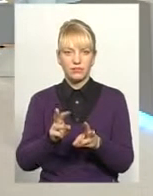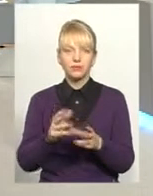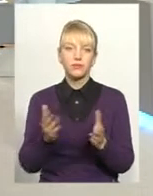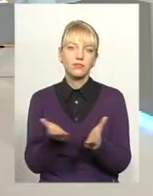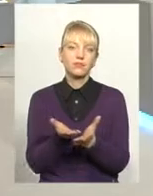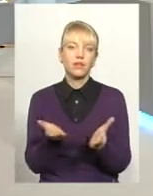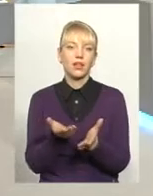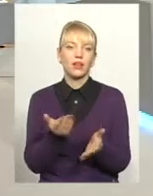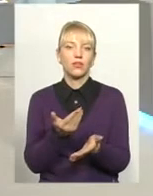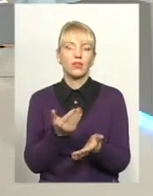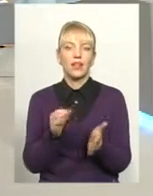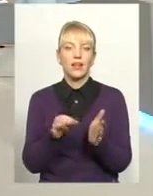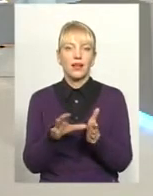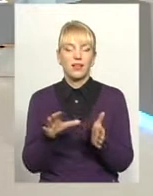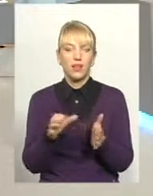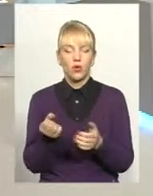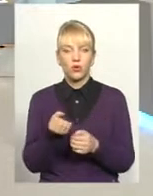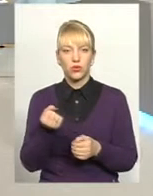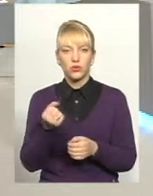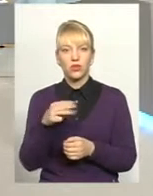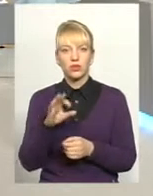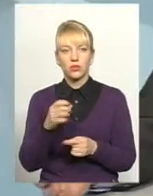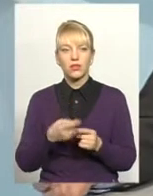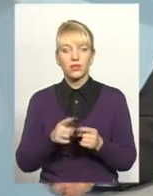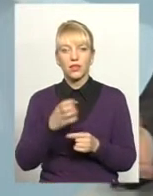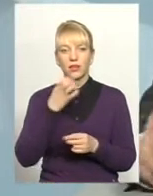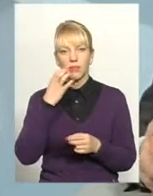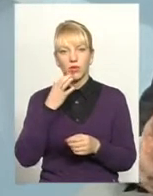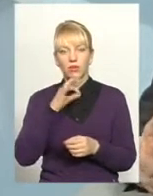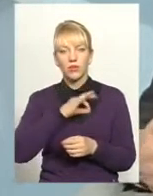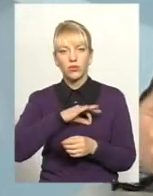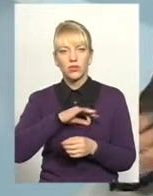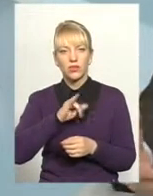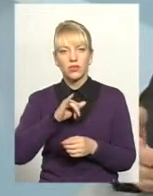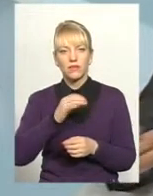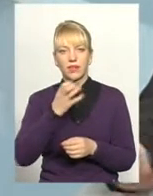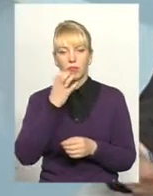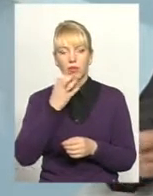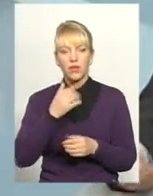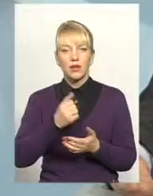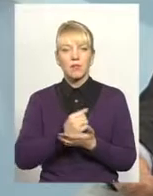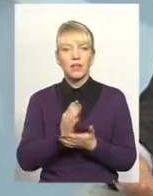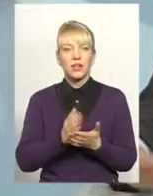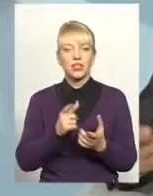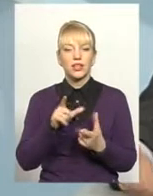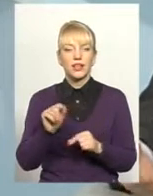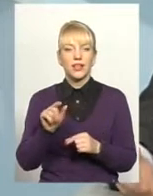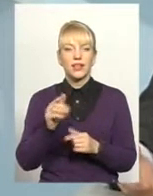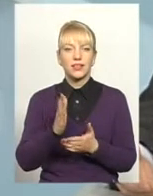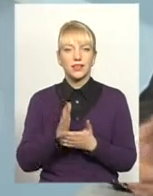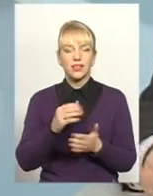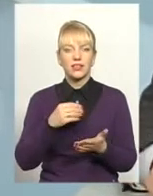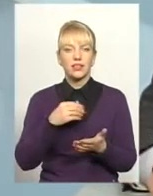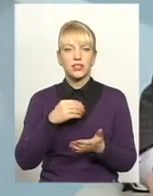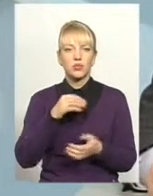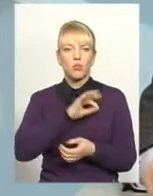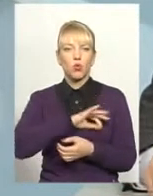якогось енергоносія, то це тепло використовується в теплових мережах, тобто там, де є збут, де є споживання